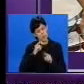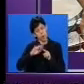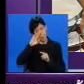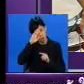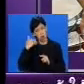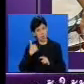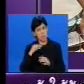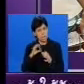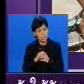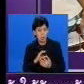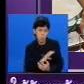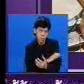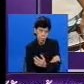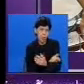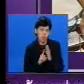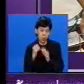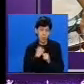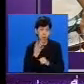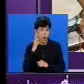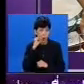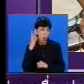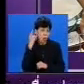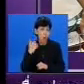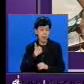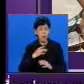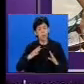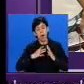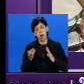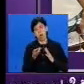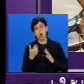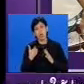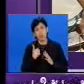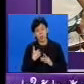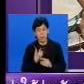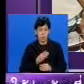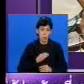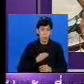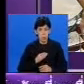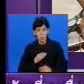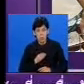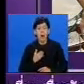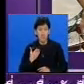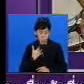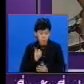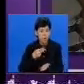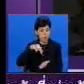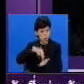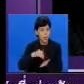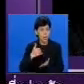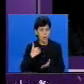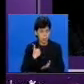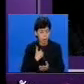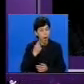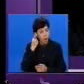โรคโดยเฉพาะความดันประกอบกับเมื่อคืนที่ผ่านมาอาจพักผ่อนไม่เพียงพอและมีความตื่นเต้นขณะลุกขึ้นพูดกลางห้องประชุม